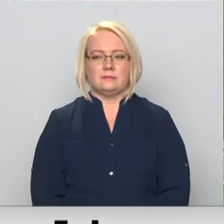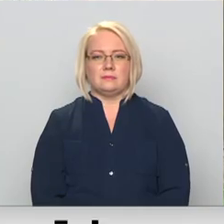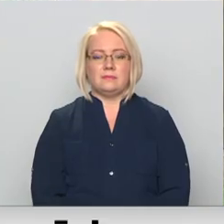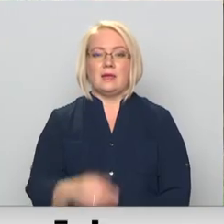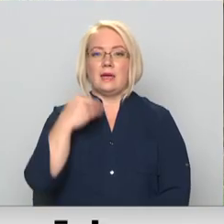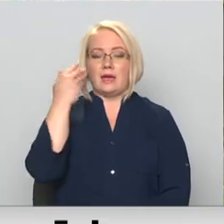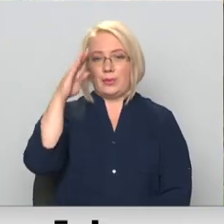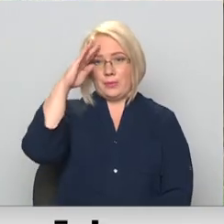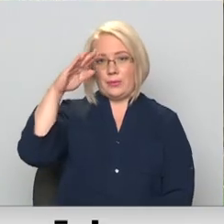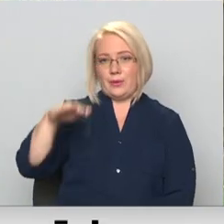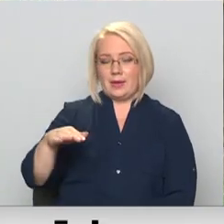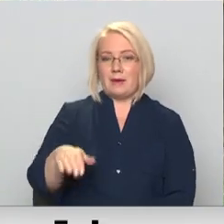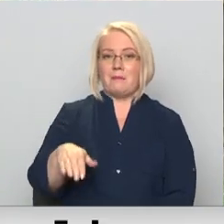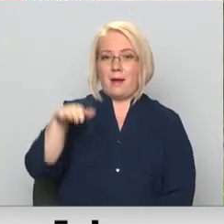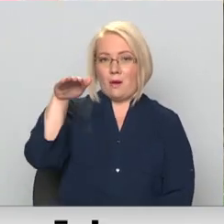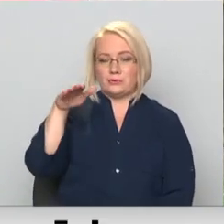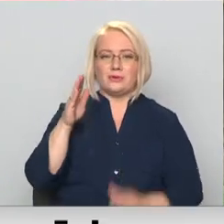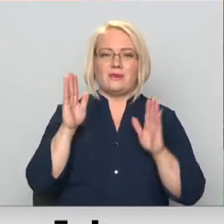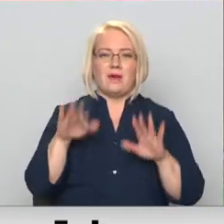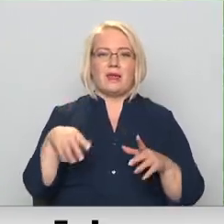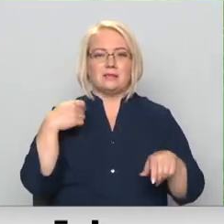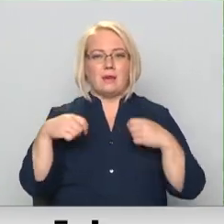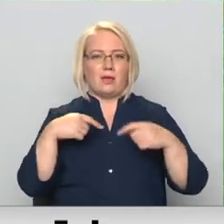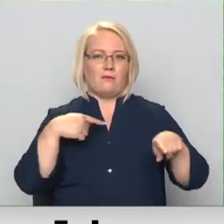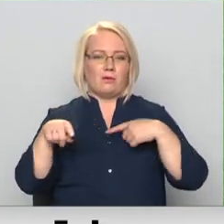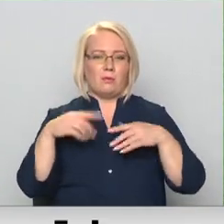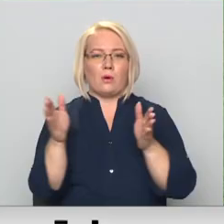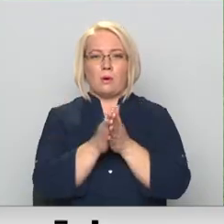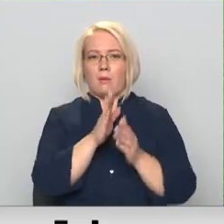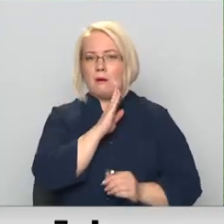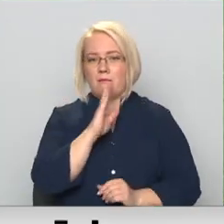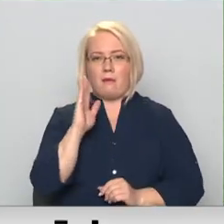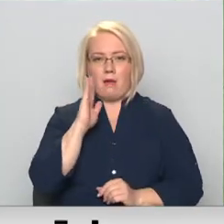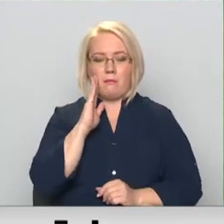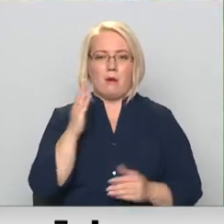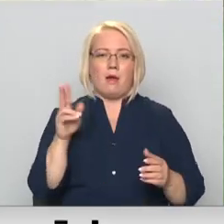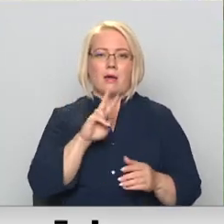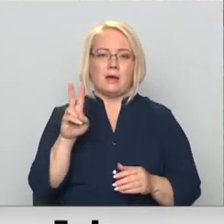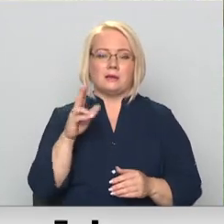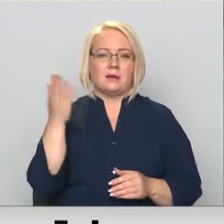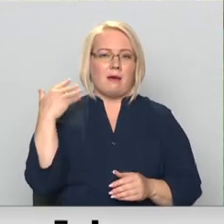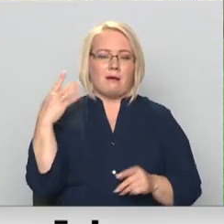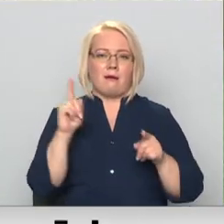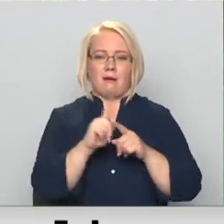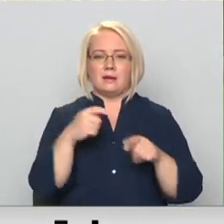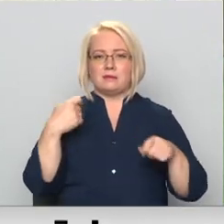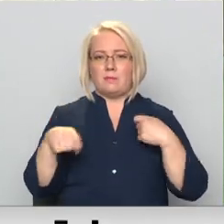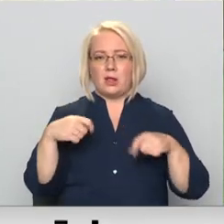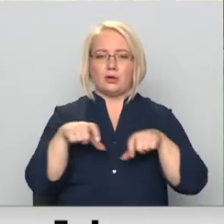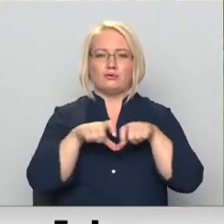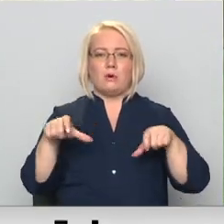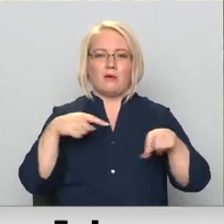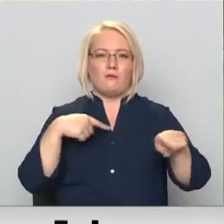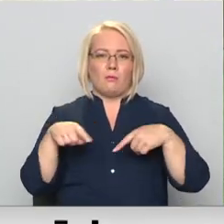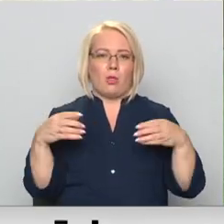Kad Parkers nedaudz paaugsies, tad varēs spēlēt futbolu kopā ar mammu, kura savulaik pati spēlējusi skolas